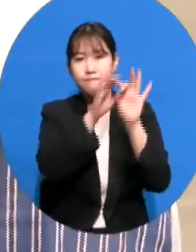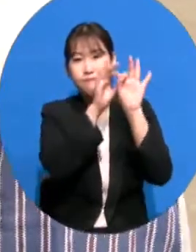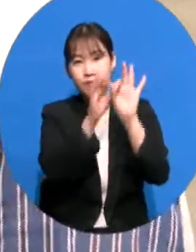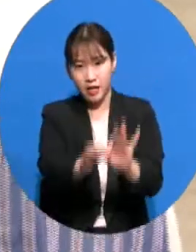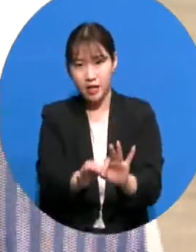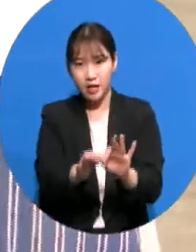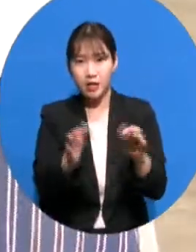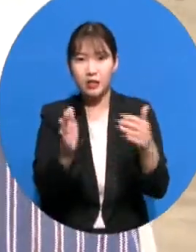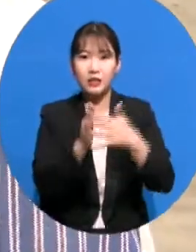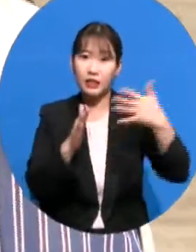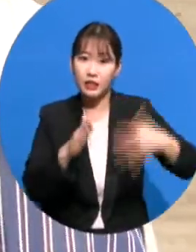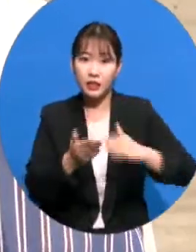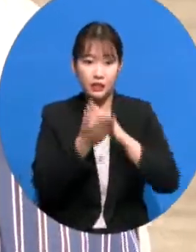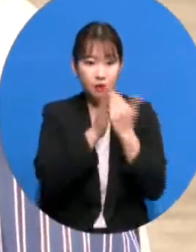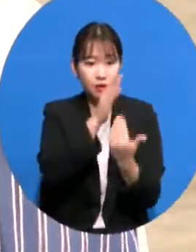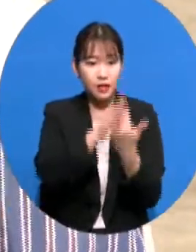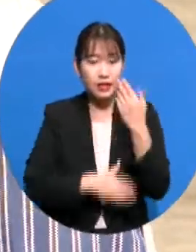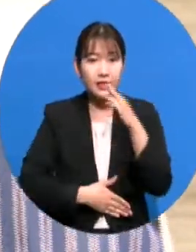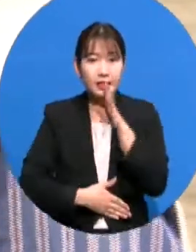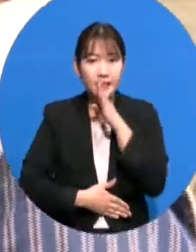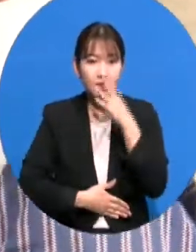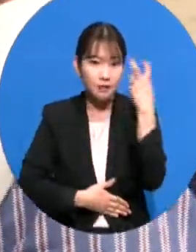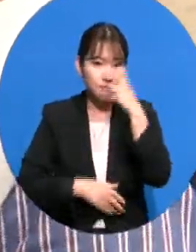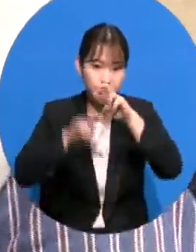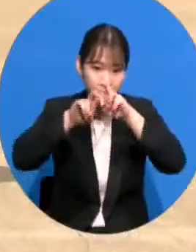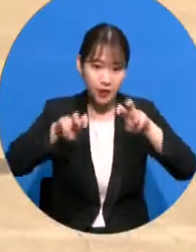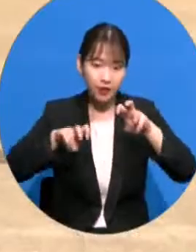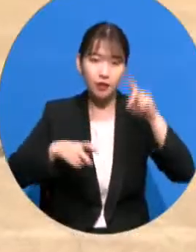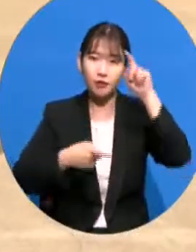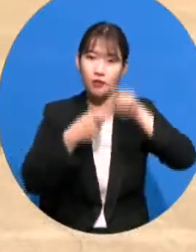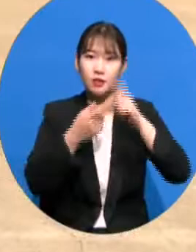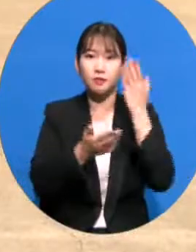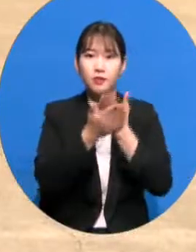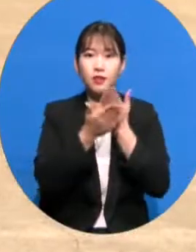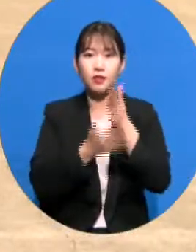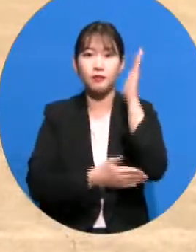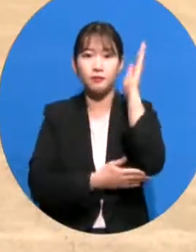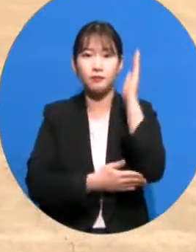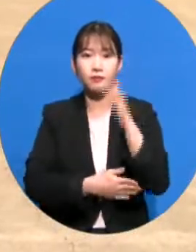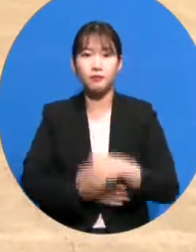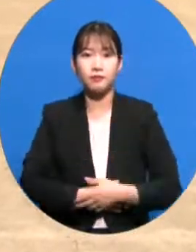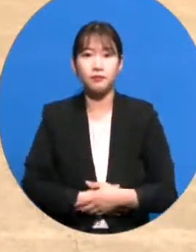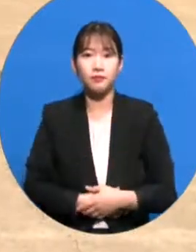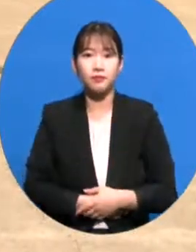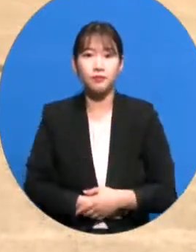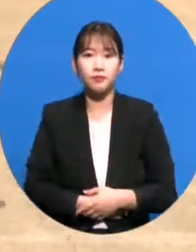끝나지 않은 세월호 참사 진상 규명에 관심을 가져줄 것을 호소했습니다.